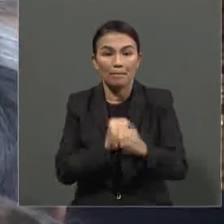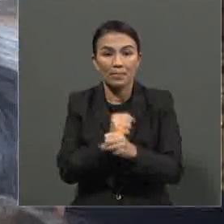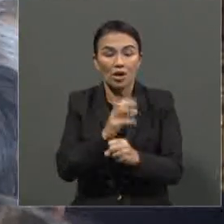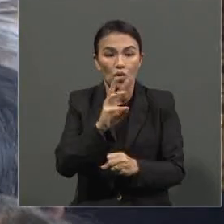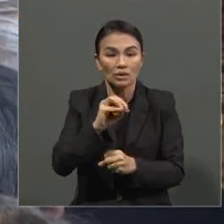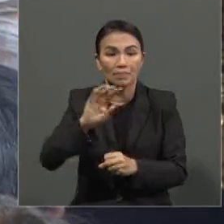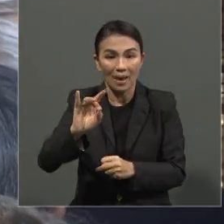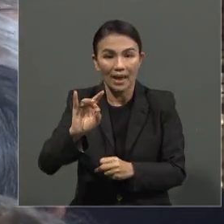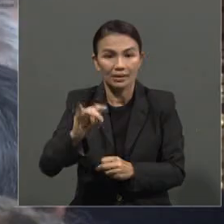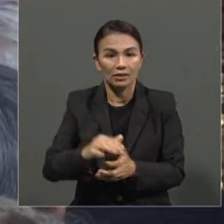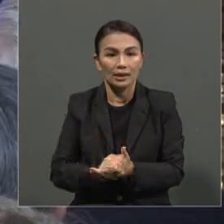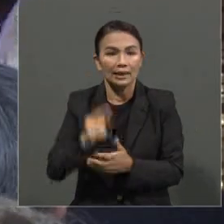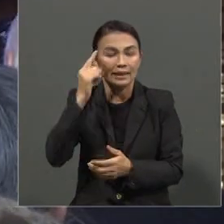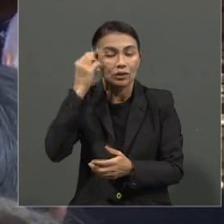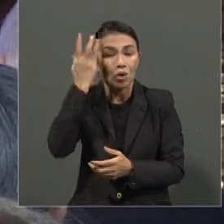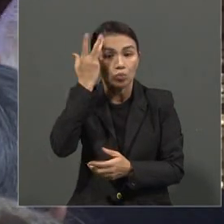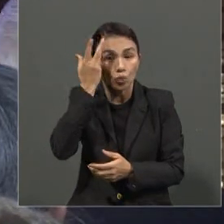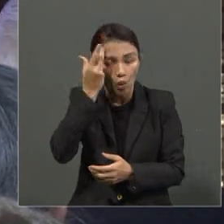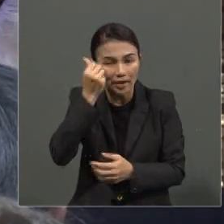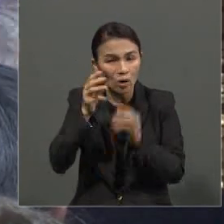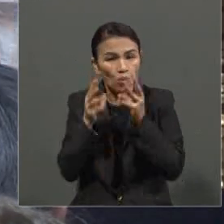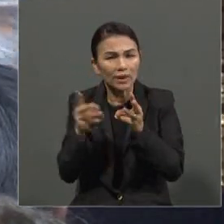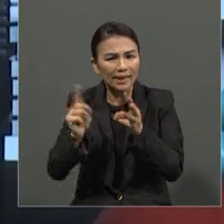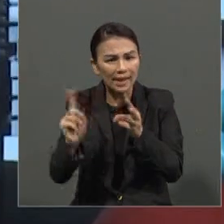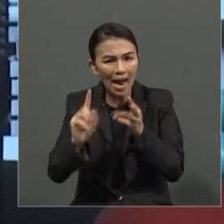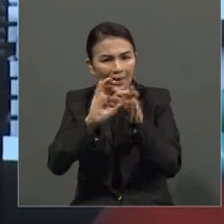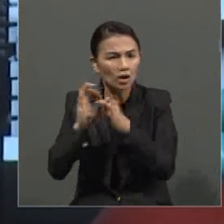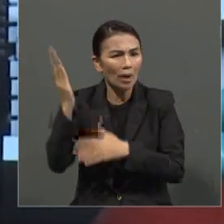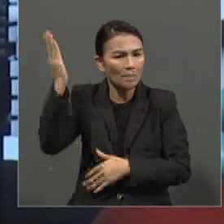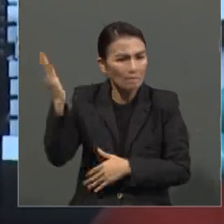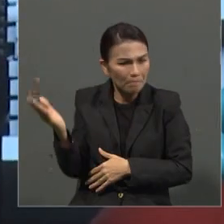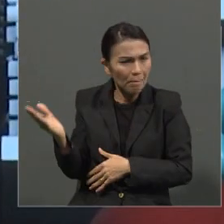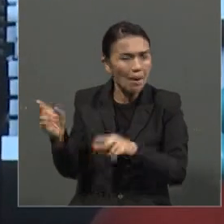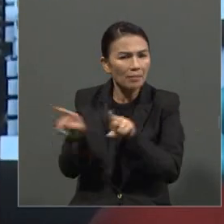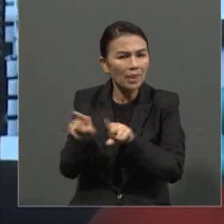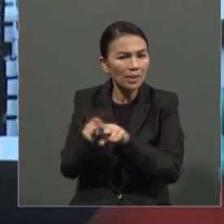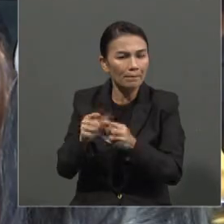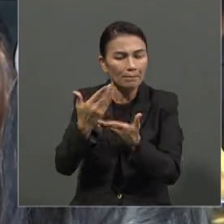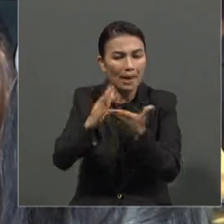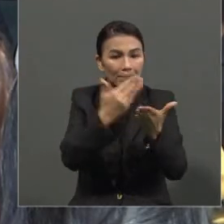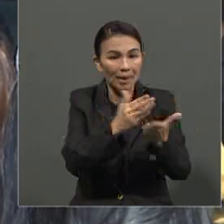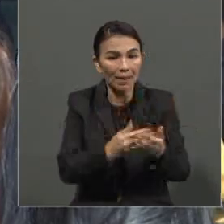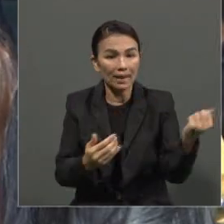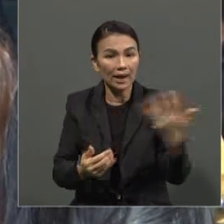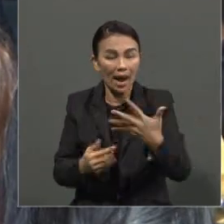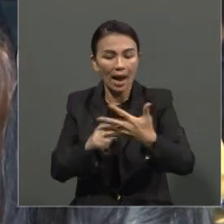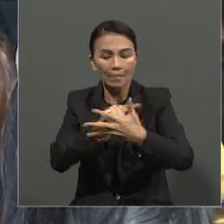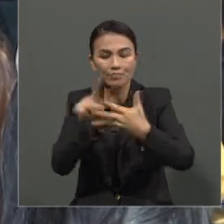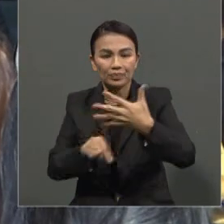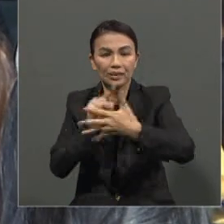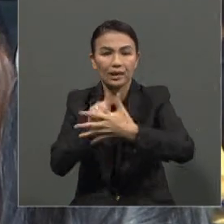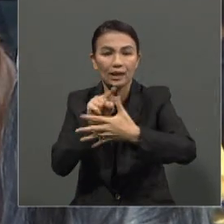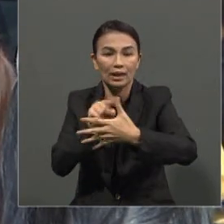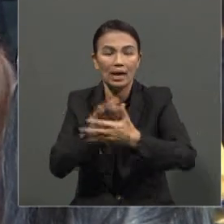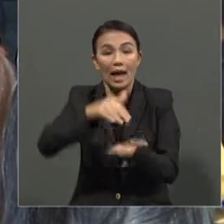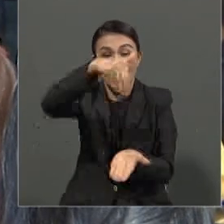จัดขนภายใ้แนวคดทบทวนทิดทาง Past, Present, Perfectในงานจะแ่งออก็ 5 ส่วนสำคัญได้แ่ทวนนิทศ